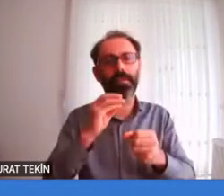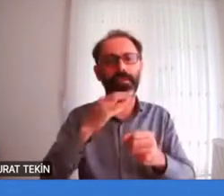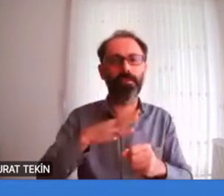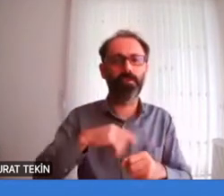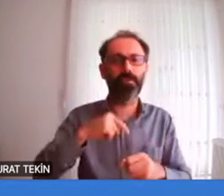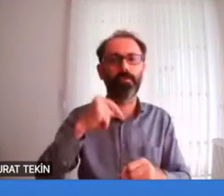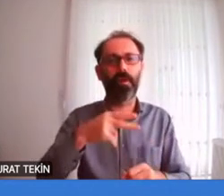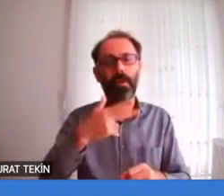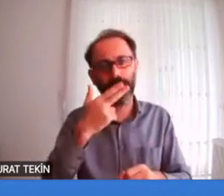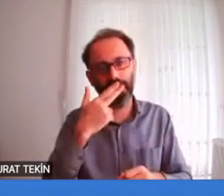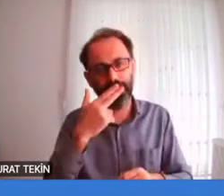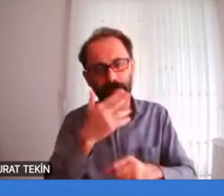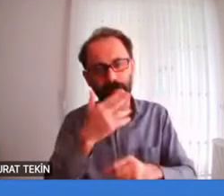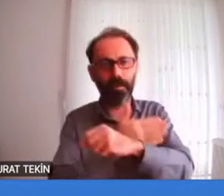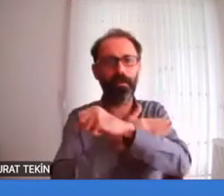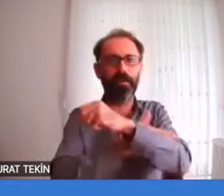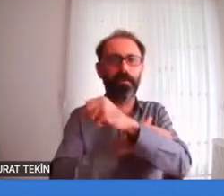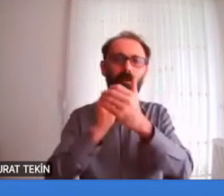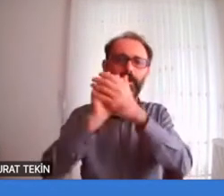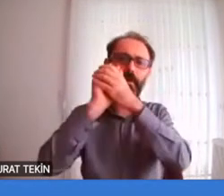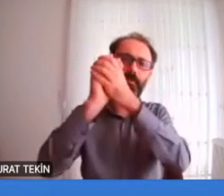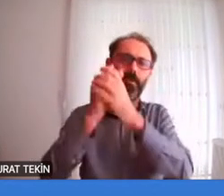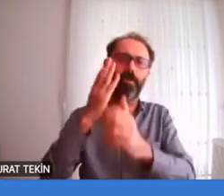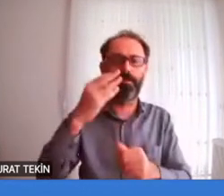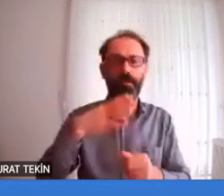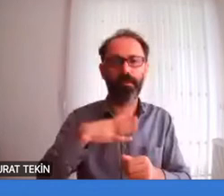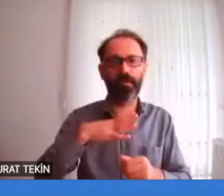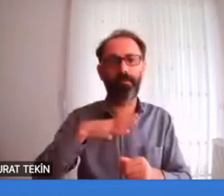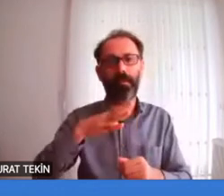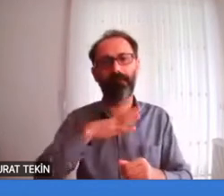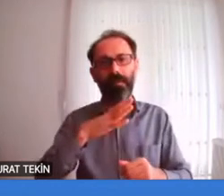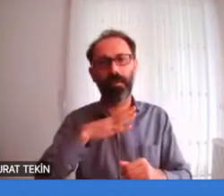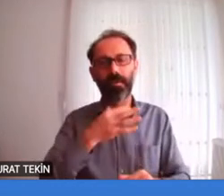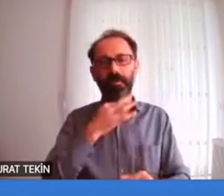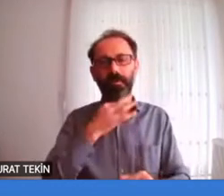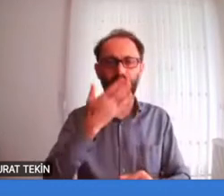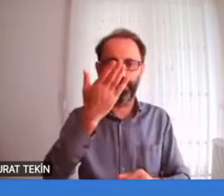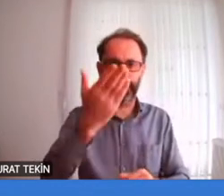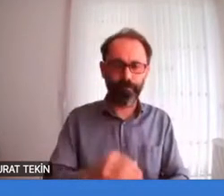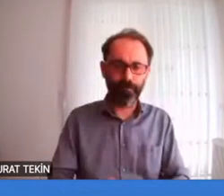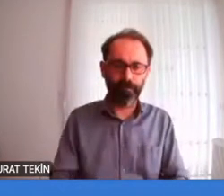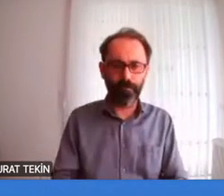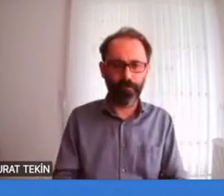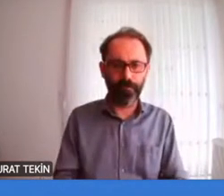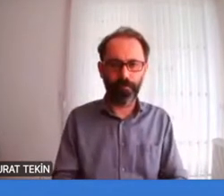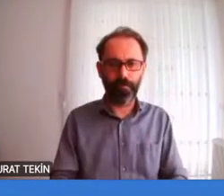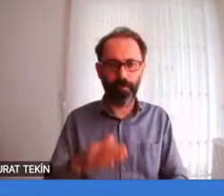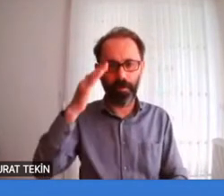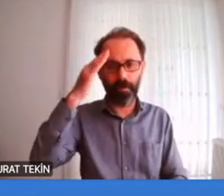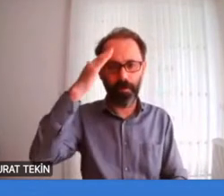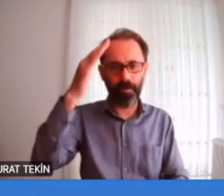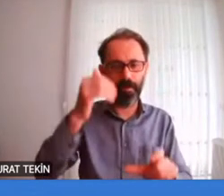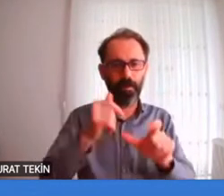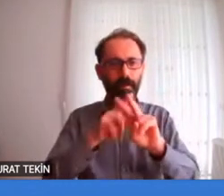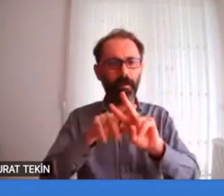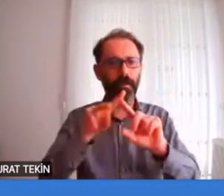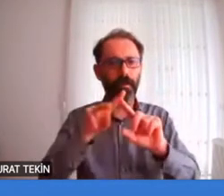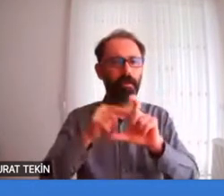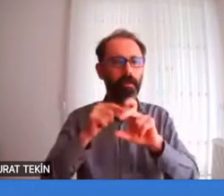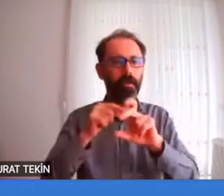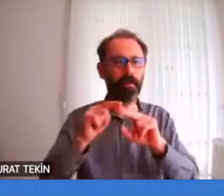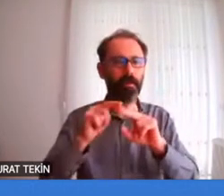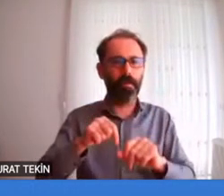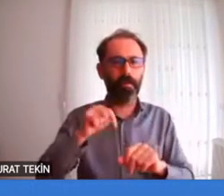Yayınlara ne geçen şeyler, teşekkür ederim. Sağ olun. Teşekkür ederim. Merhaba, ben Caner Balıkçı.